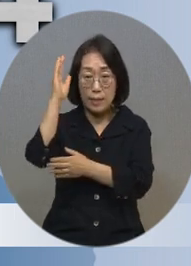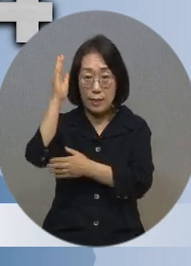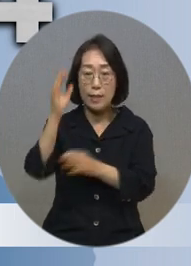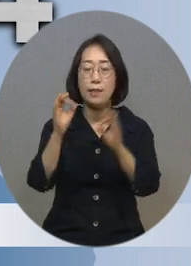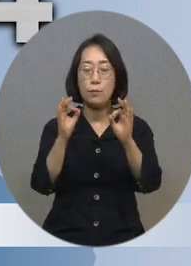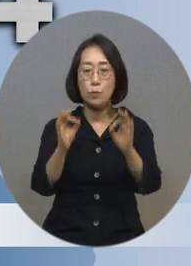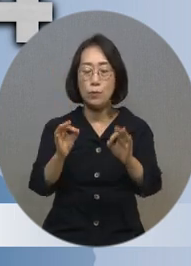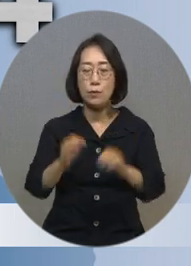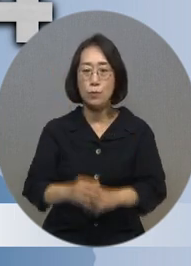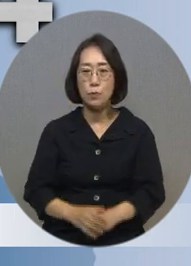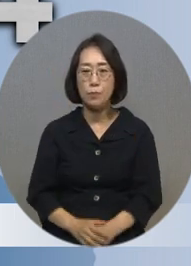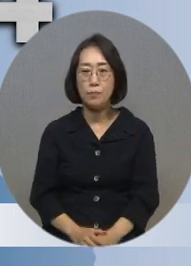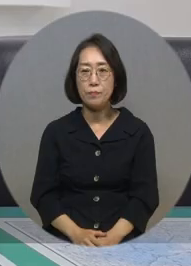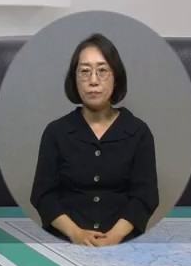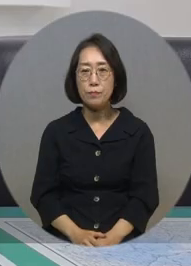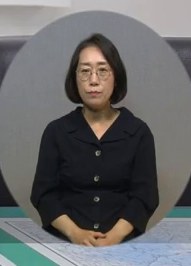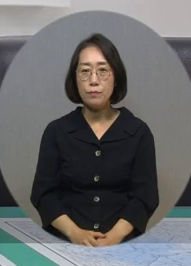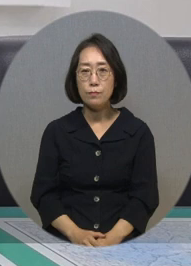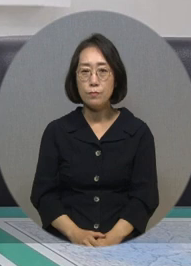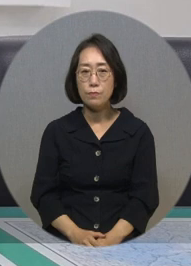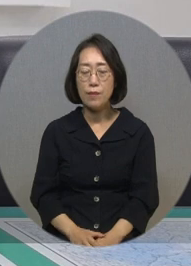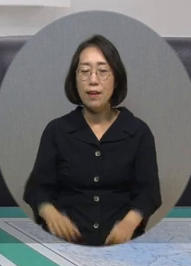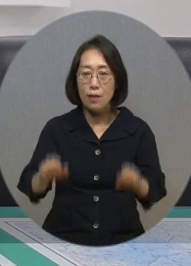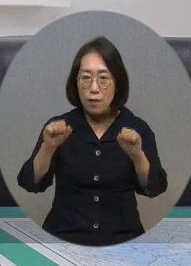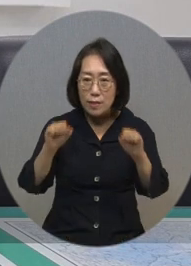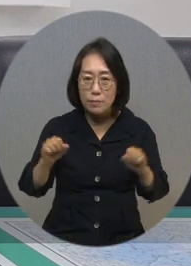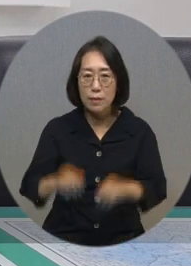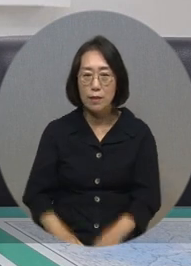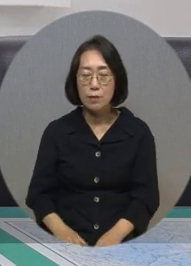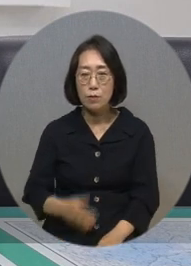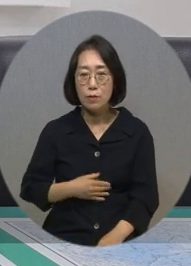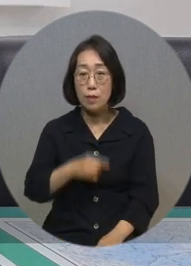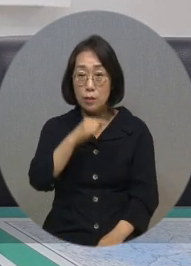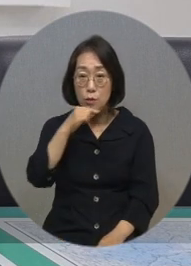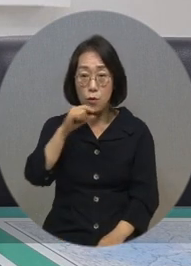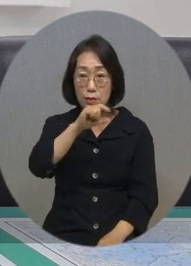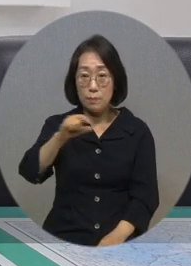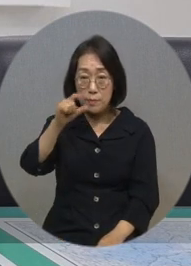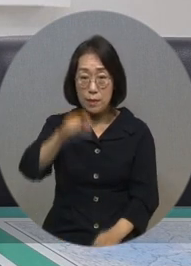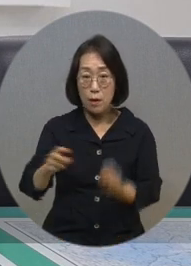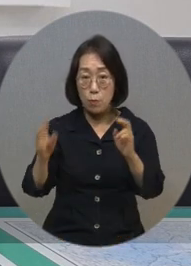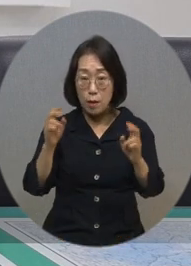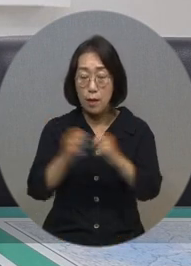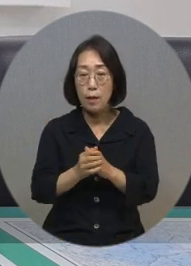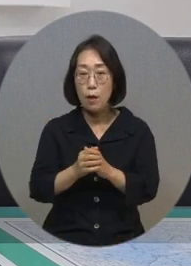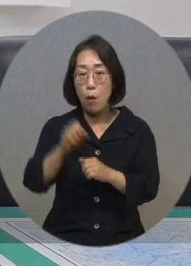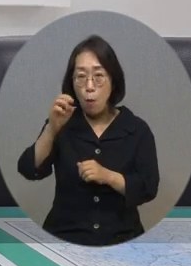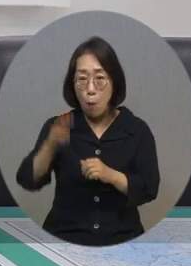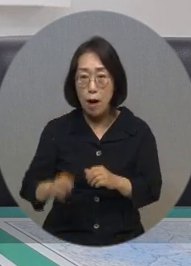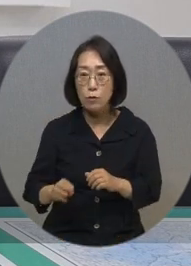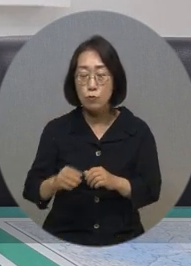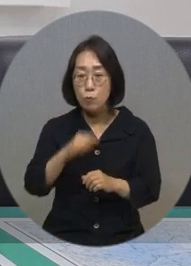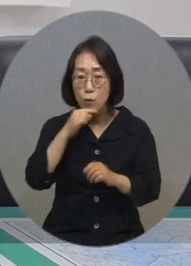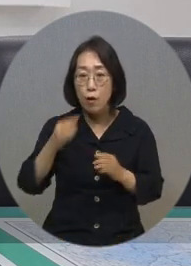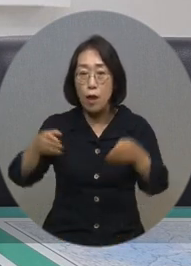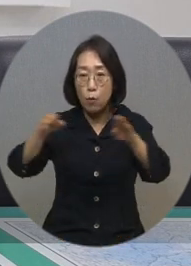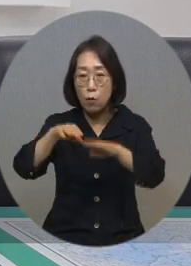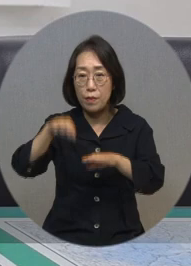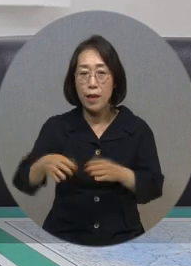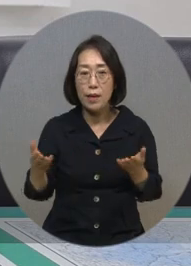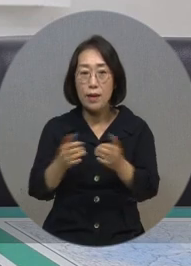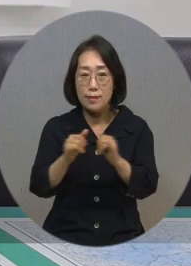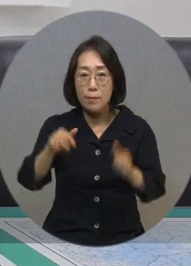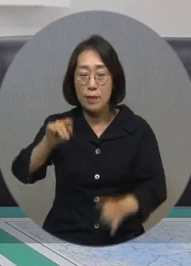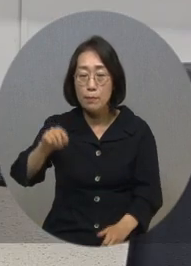들어보시죠 네 안녕하십니까 저는 대한적 자사 광주전남 혈액원에 근무하고 있는